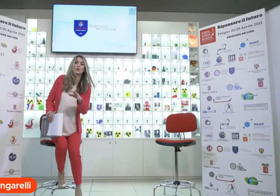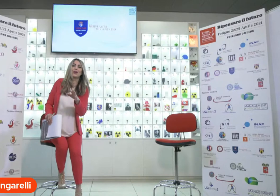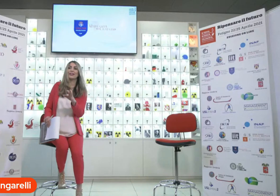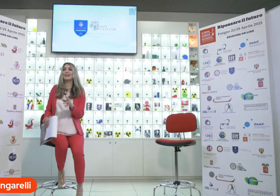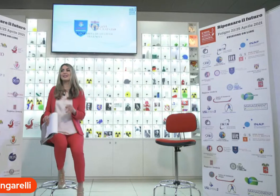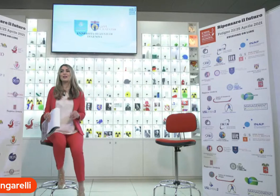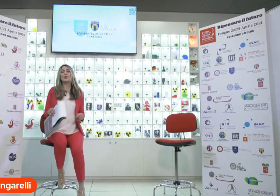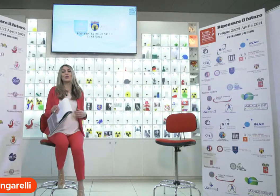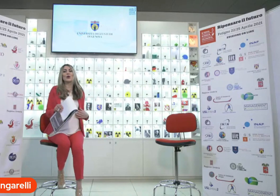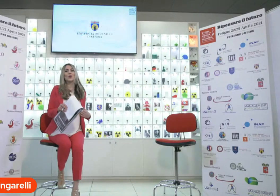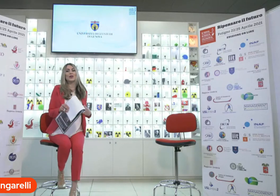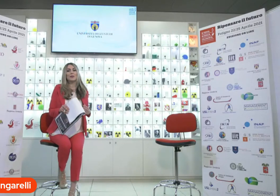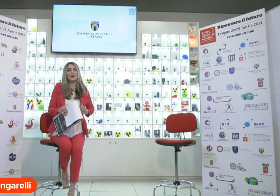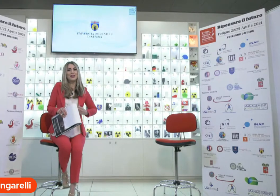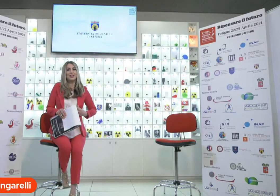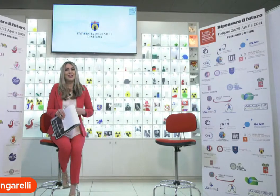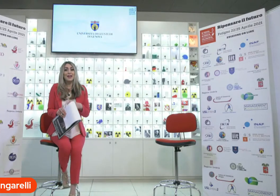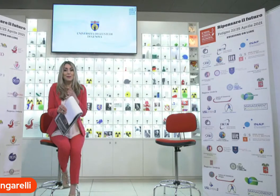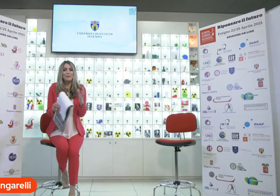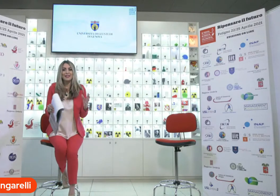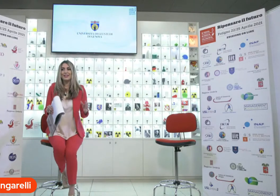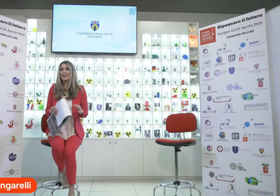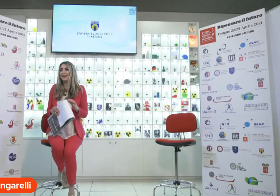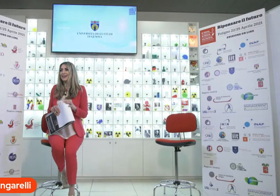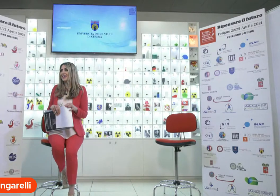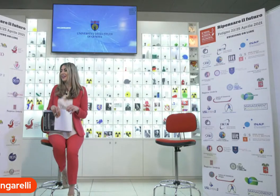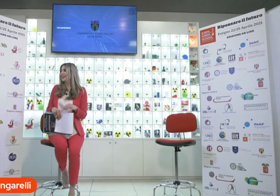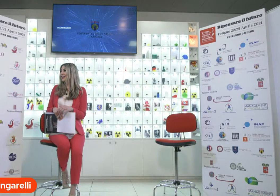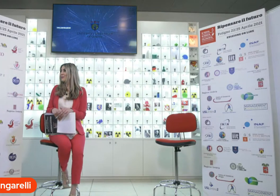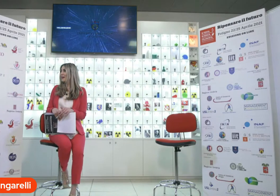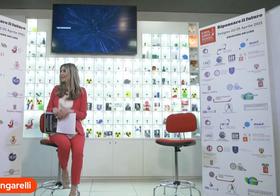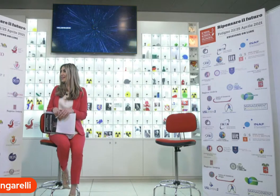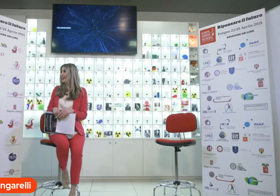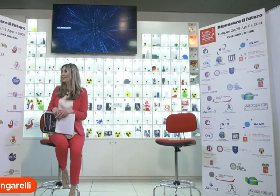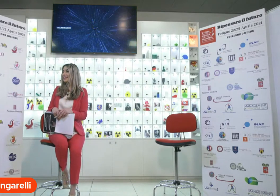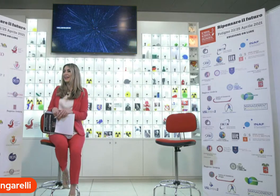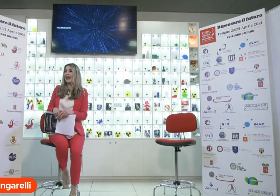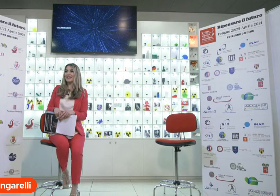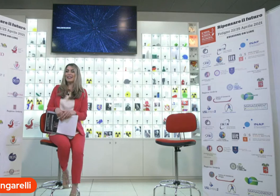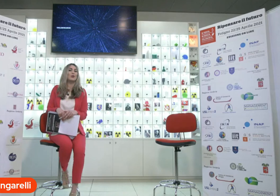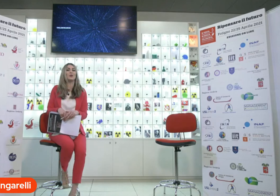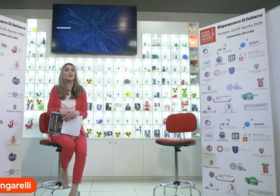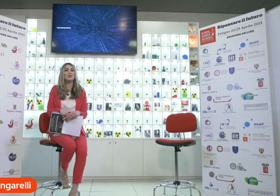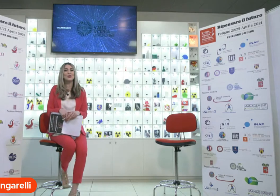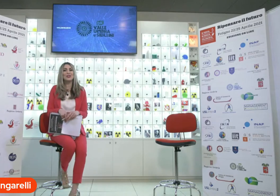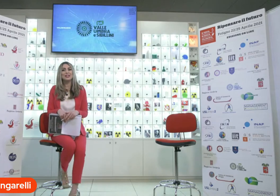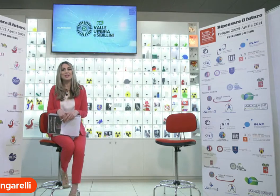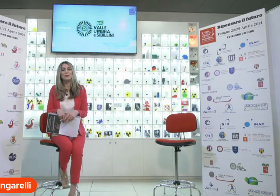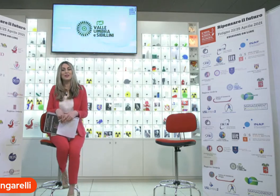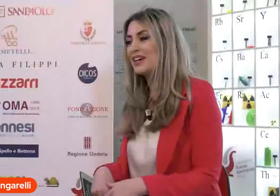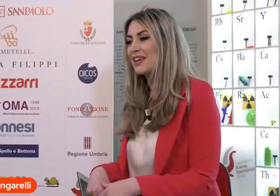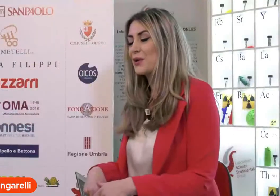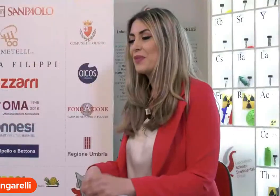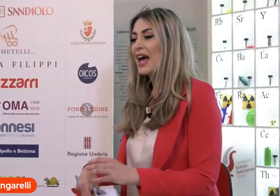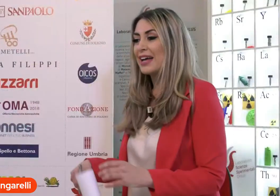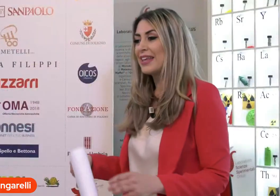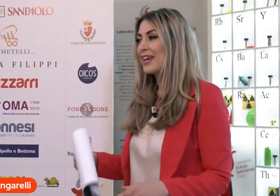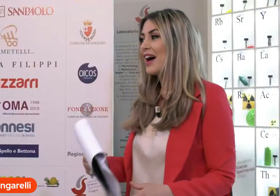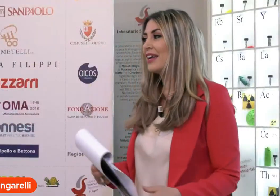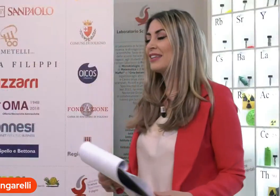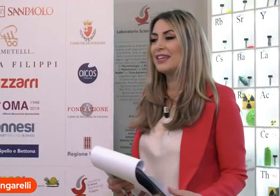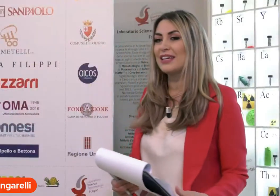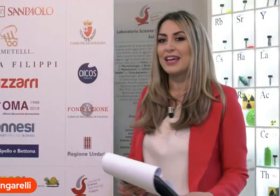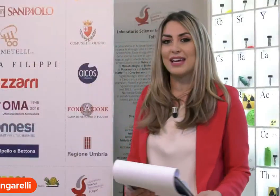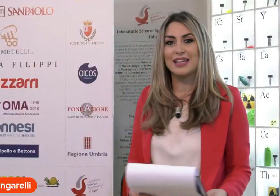Allora, solo qualche secondo ancora per mettere la parte tecnica nelle condizioni di poter